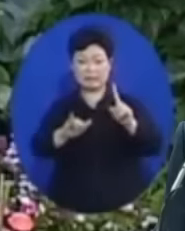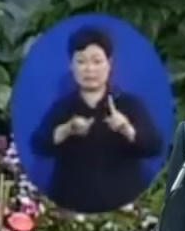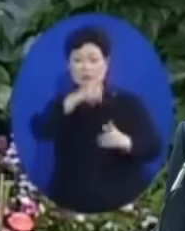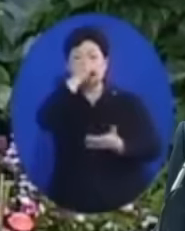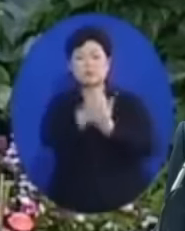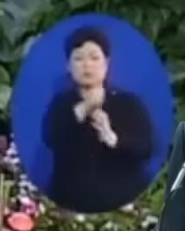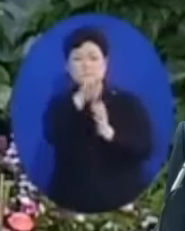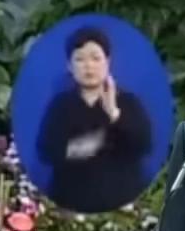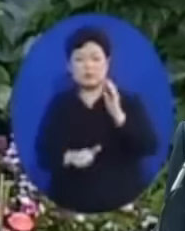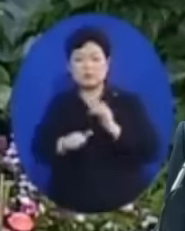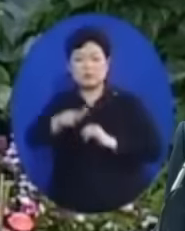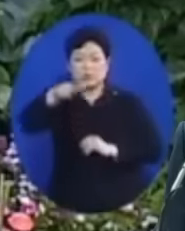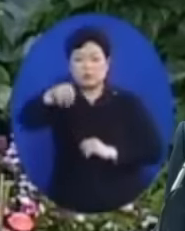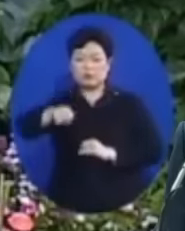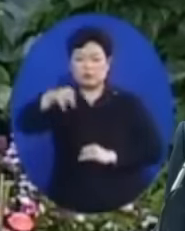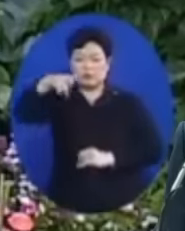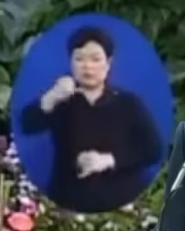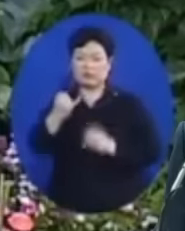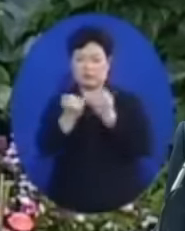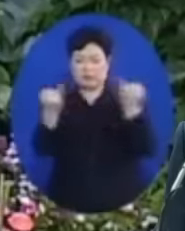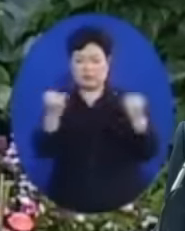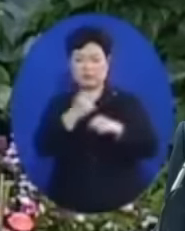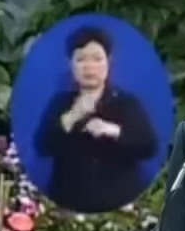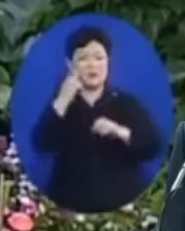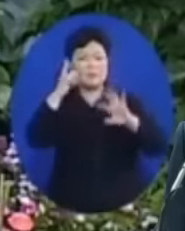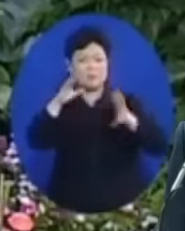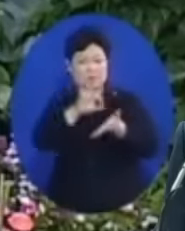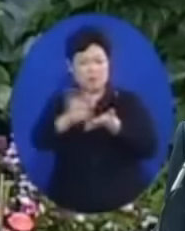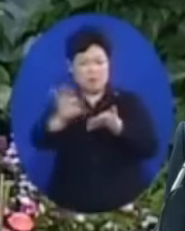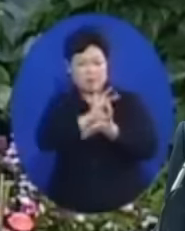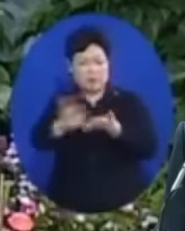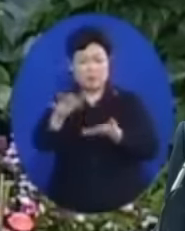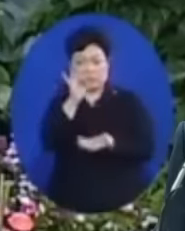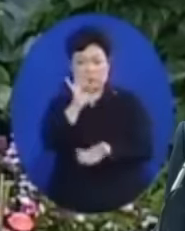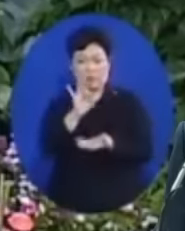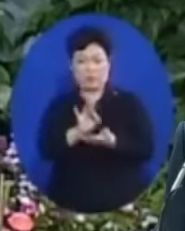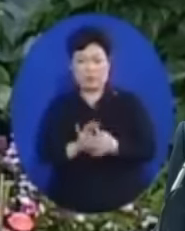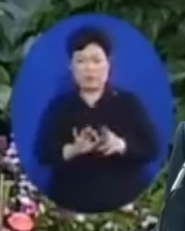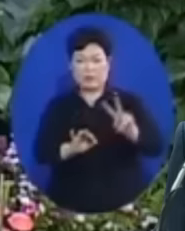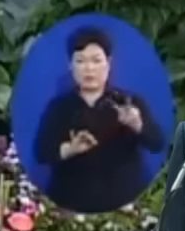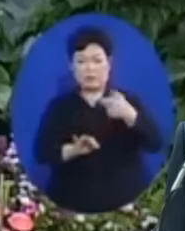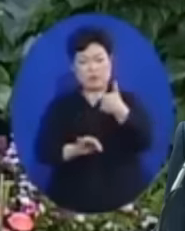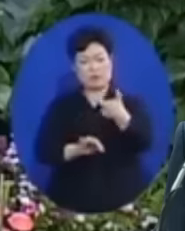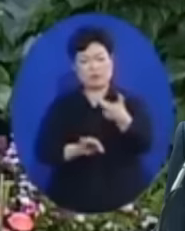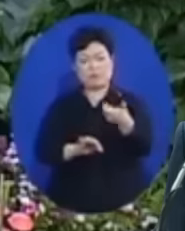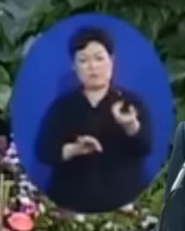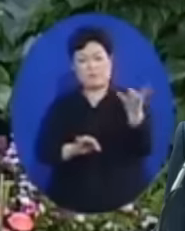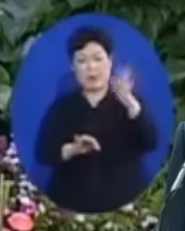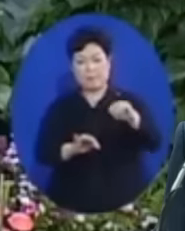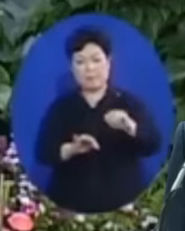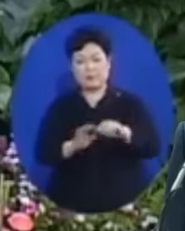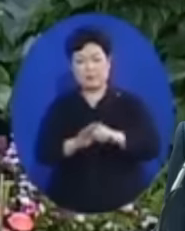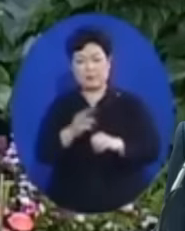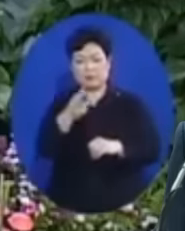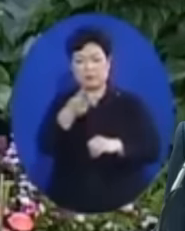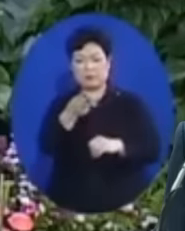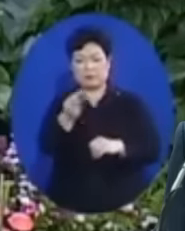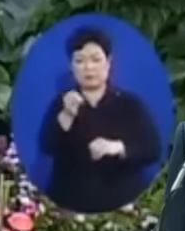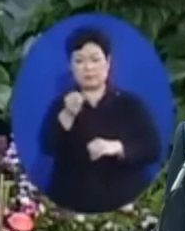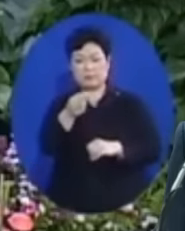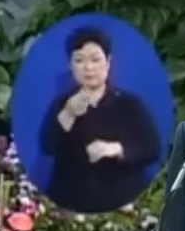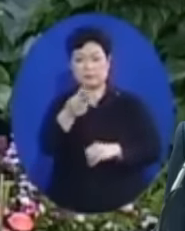타락한 여인 주크 자손으로 말미암아 미국이 매년 허비하고 있는 돈은 260만 불, 약 300억 원이라는